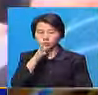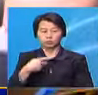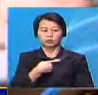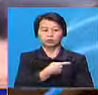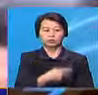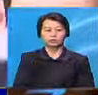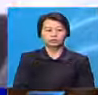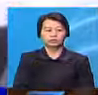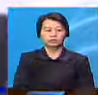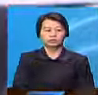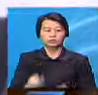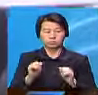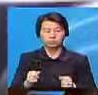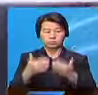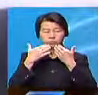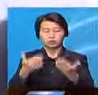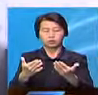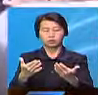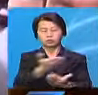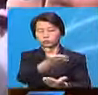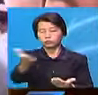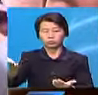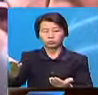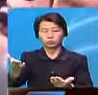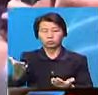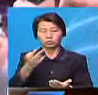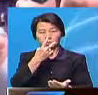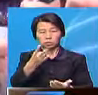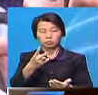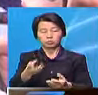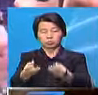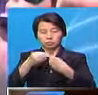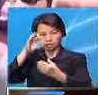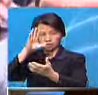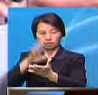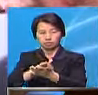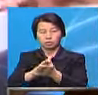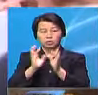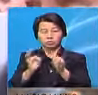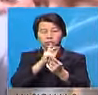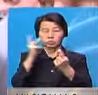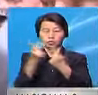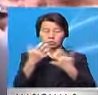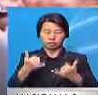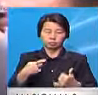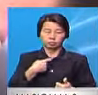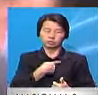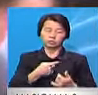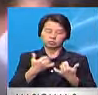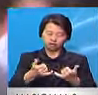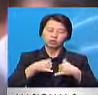Adalah pimpinan tinggi dan semua nampak memberi kepercayaan. Walaupun dalam keadaan kami sedang masih